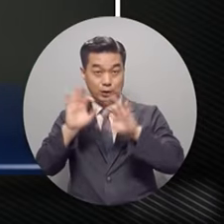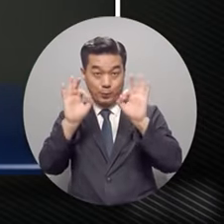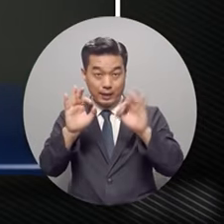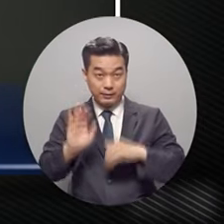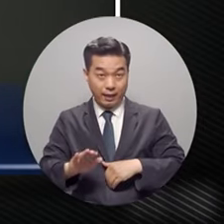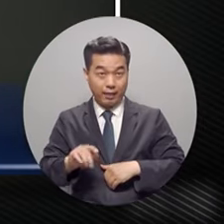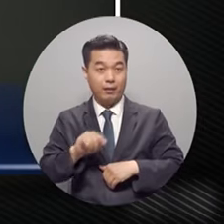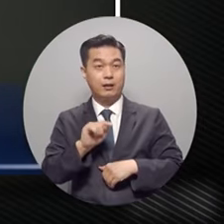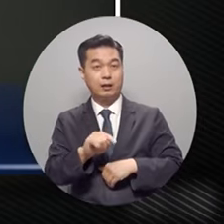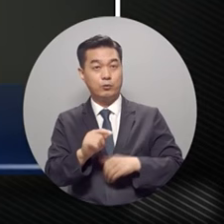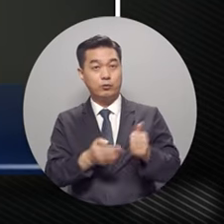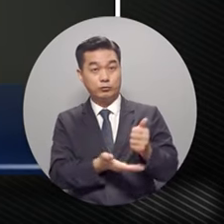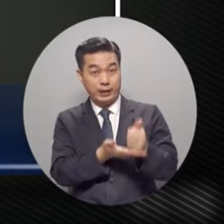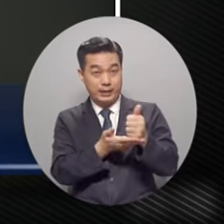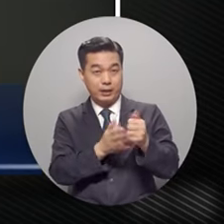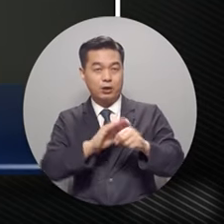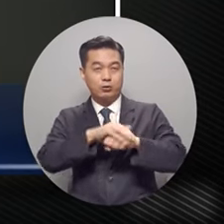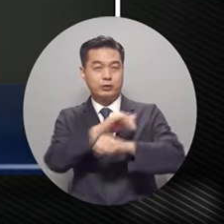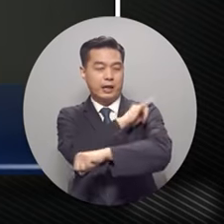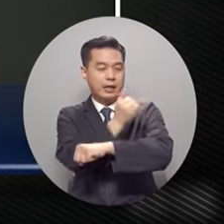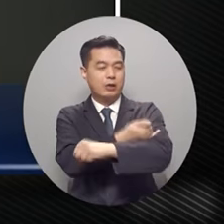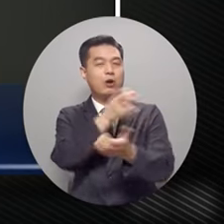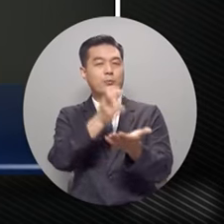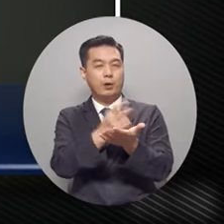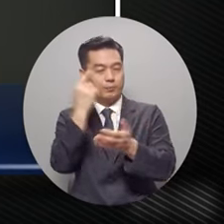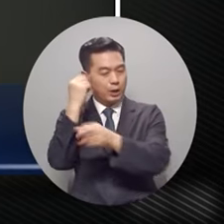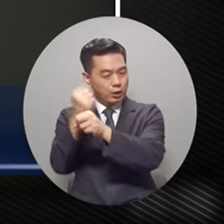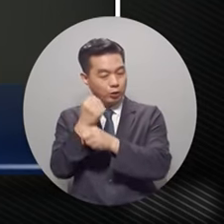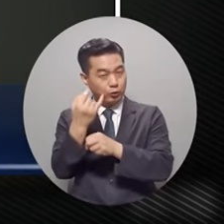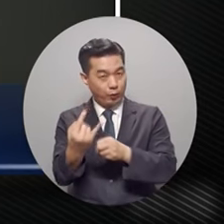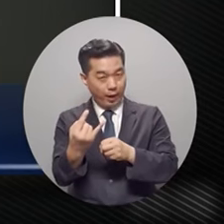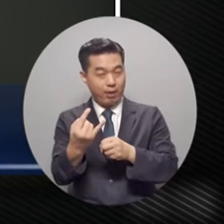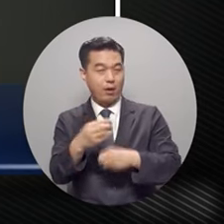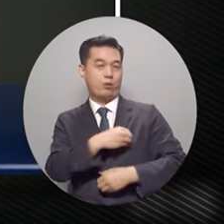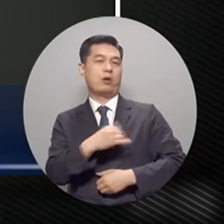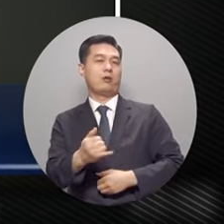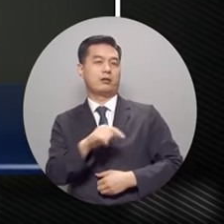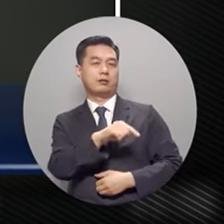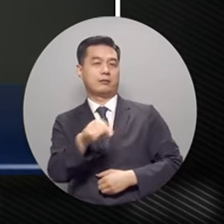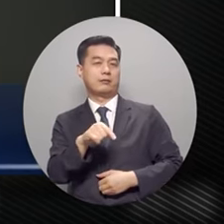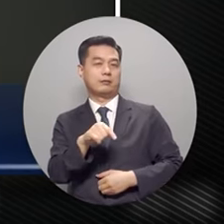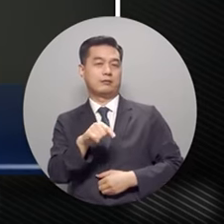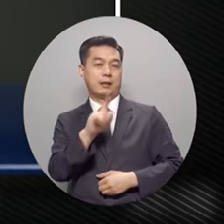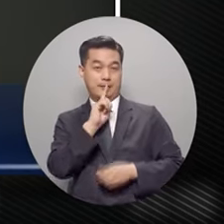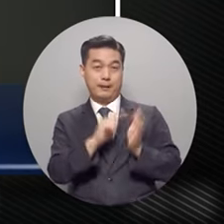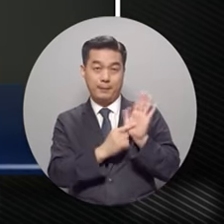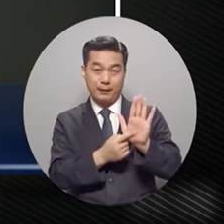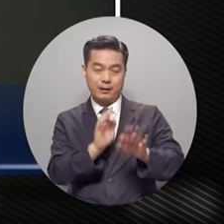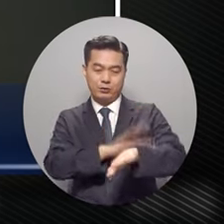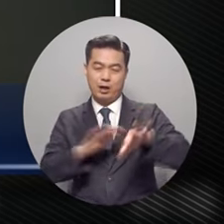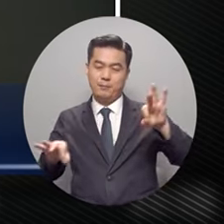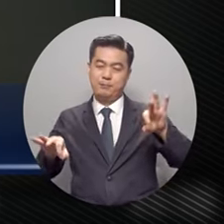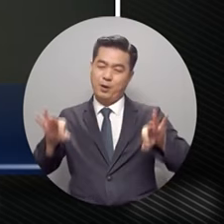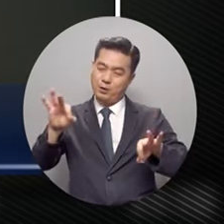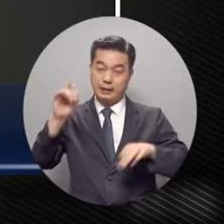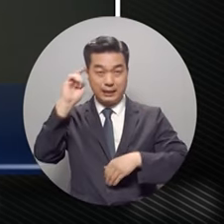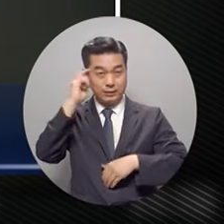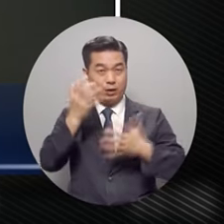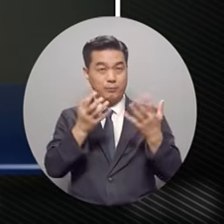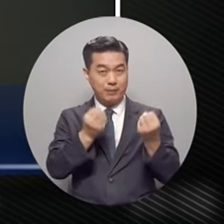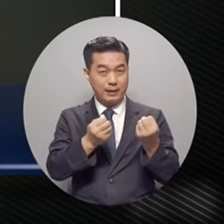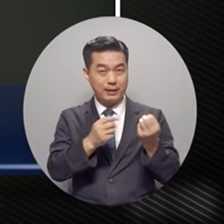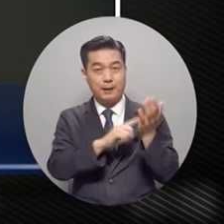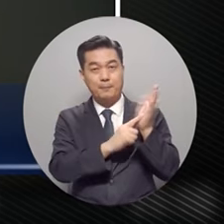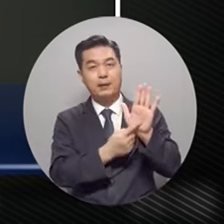이분이 뭐 국제인권법연구회 소속이다. 네. 여러 가지 말하자면 그 좌편향적인 의견을 많이